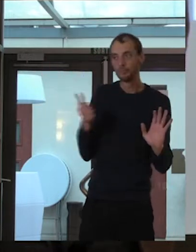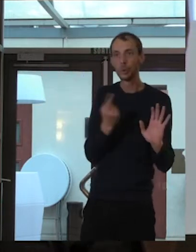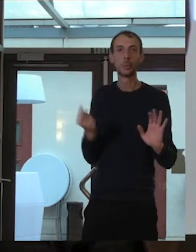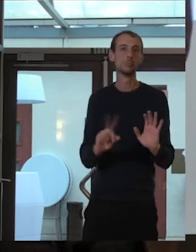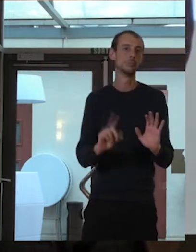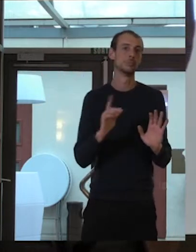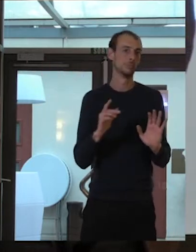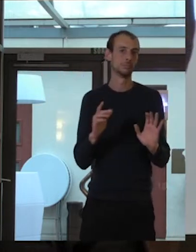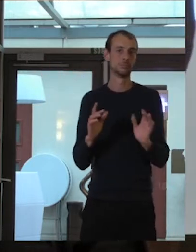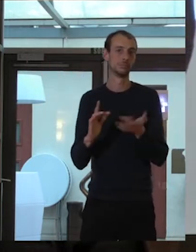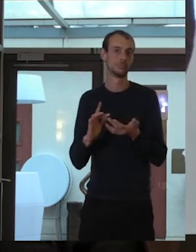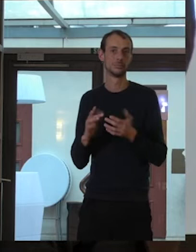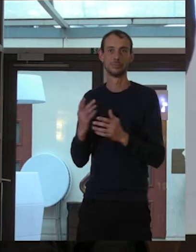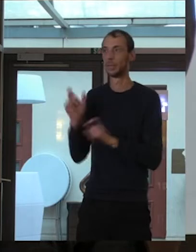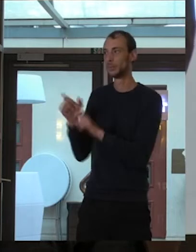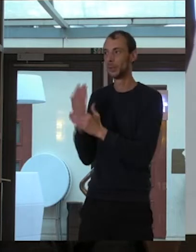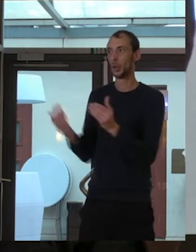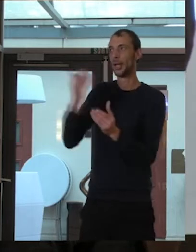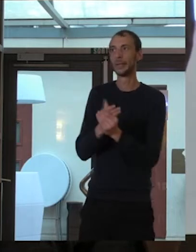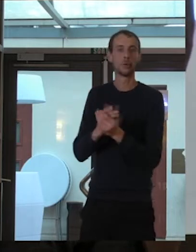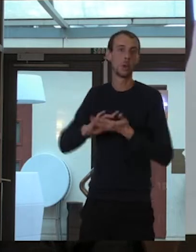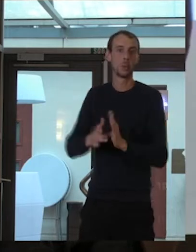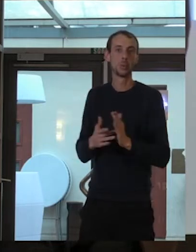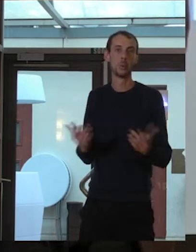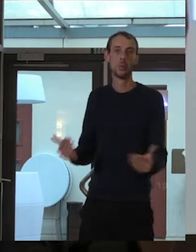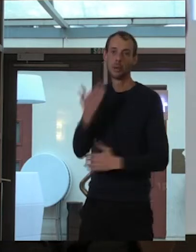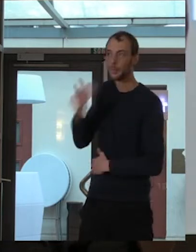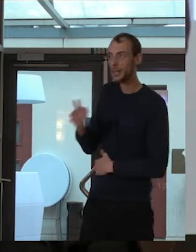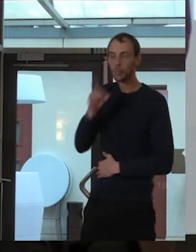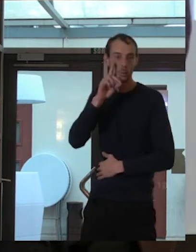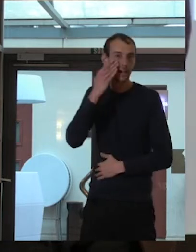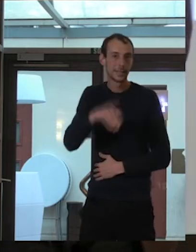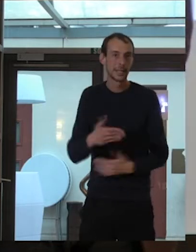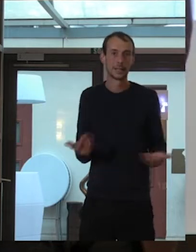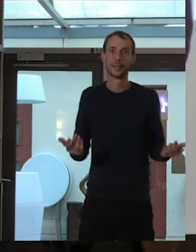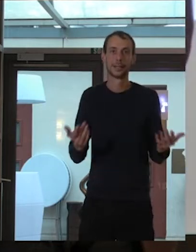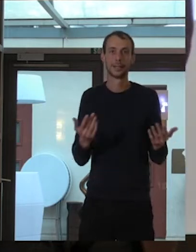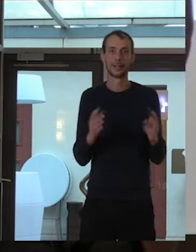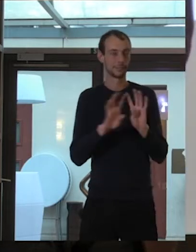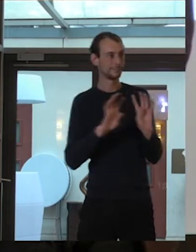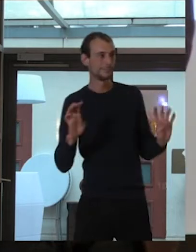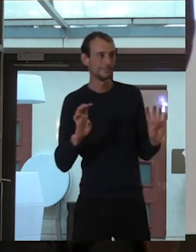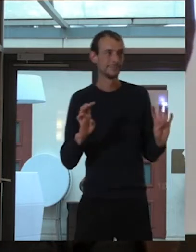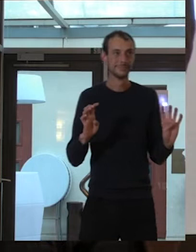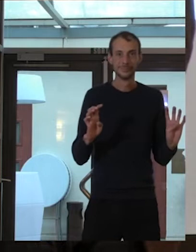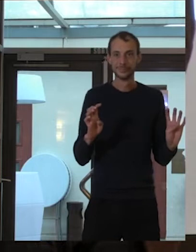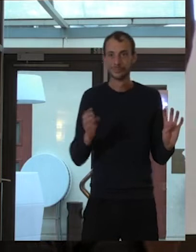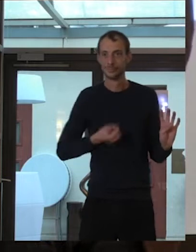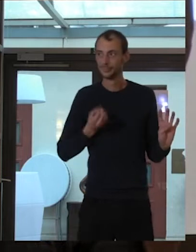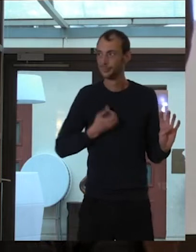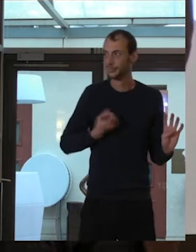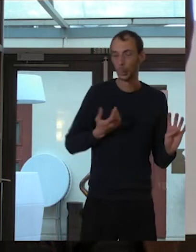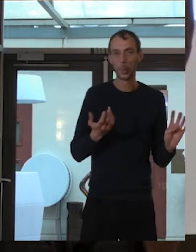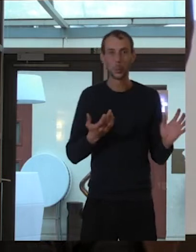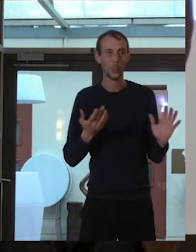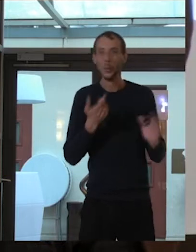puisque c'est jamais évident de se livrer à cet exercice d'une table ronde qui sera sans nul doute très